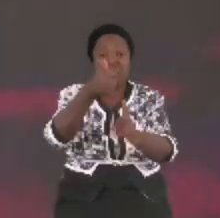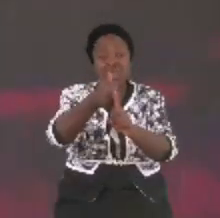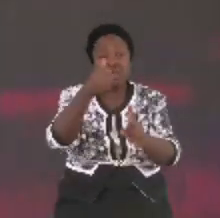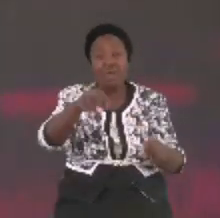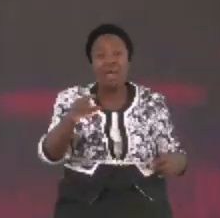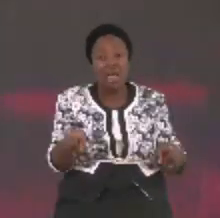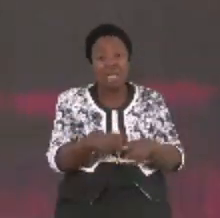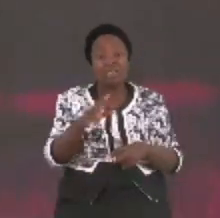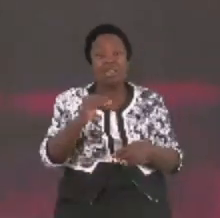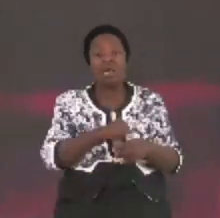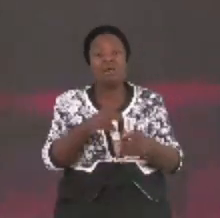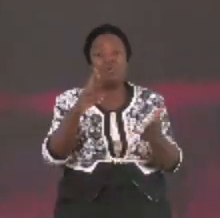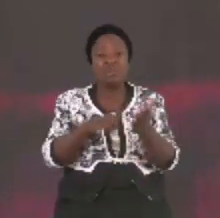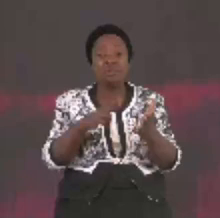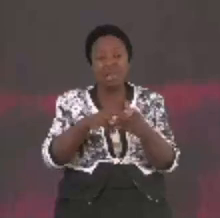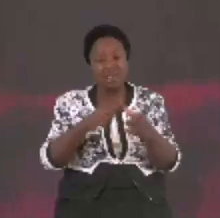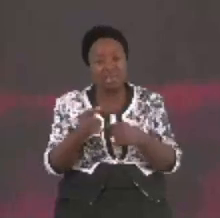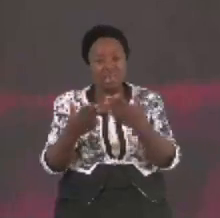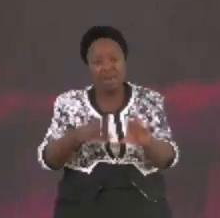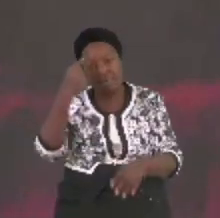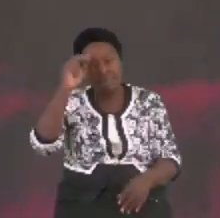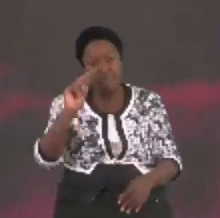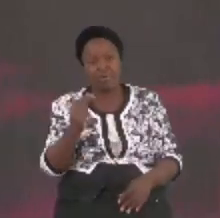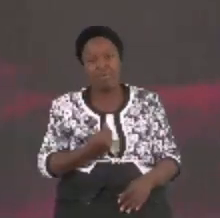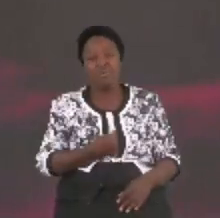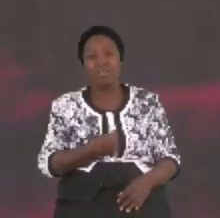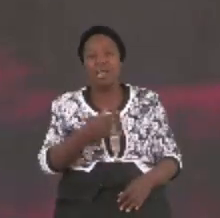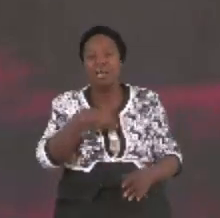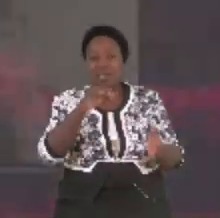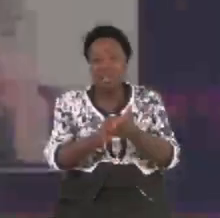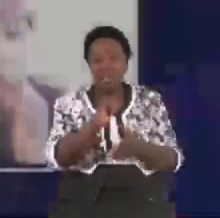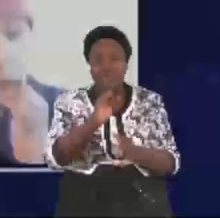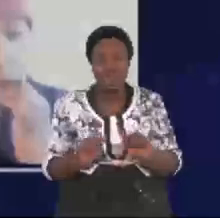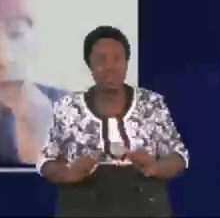substitut et il est mort pour nous. C'est